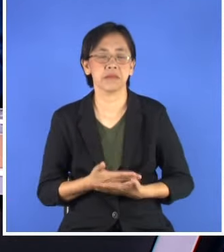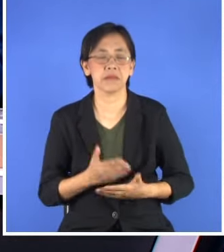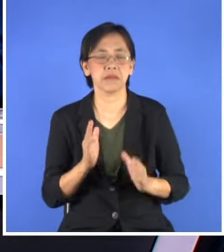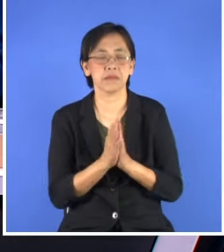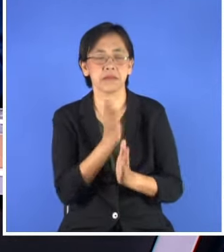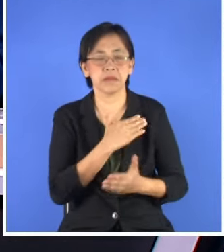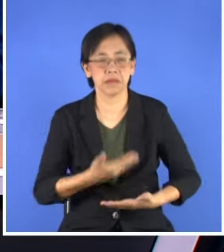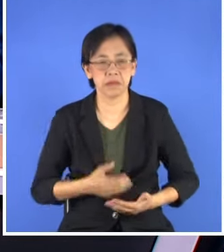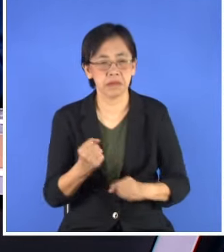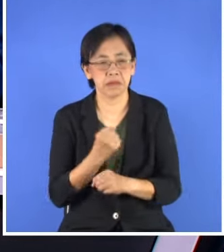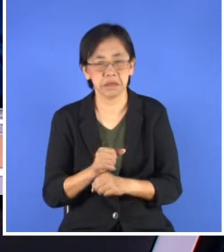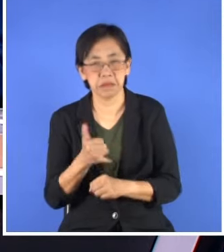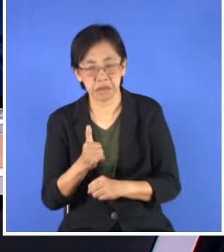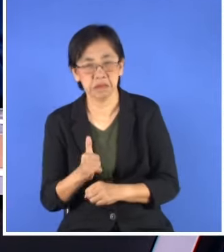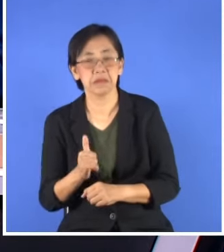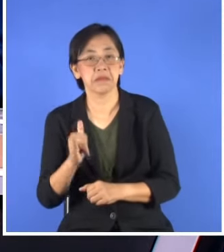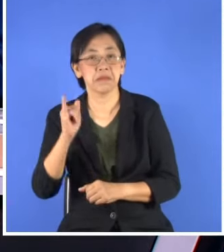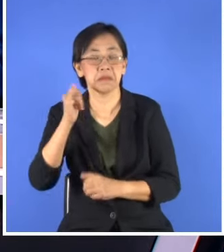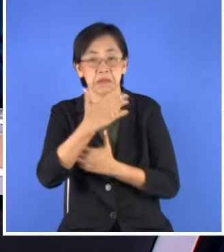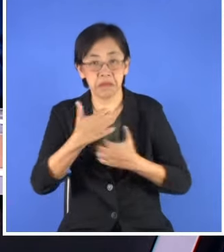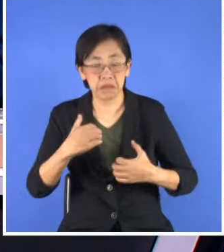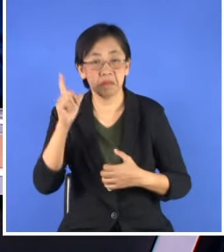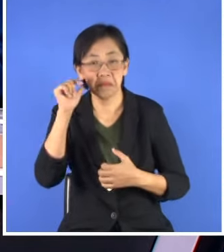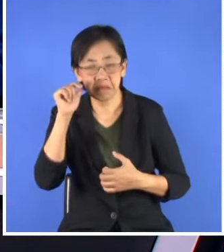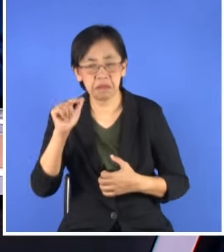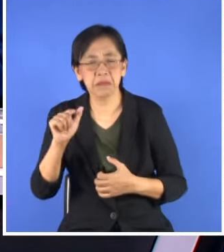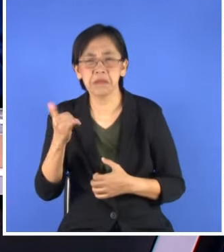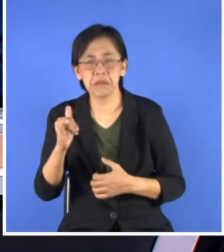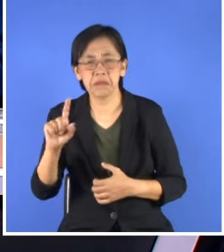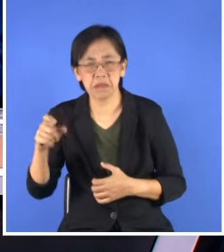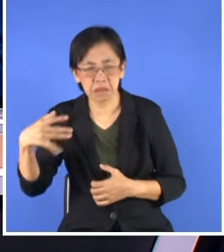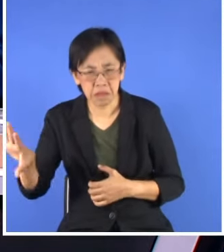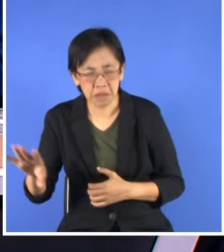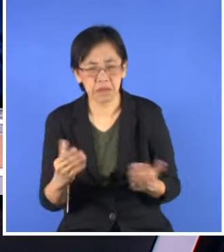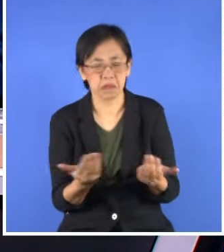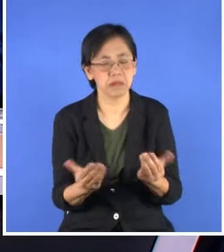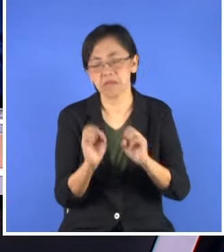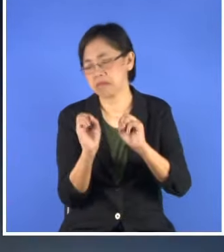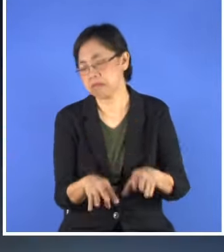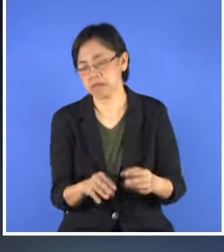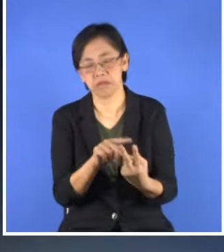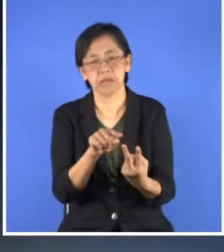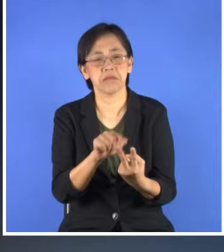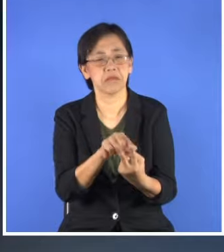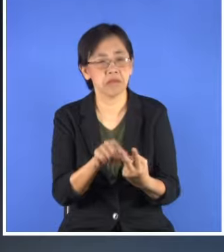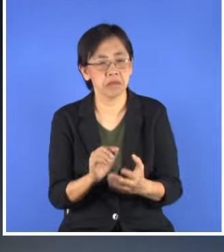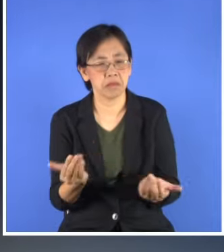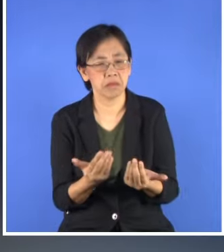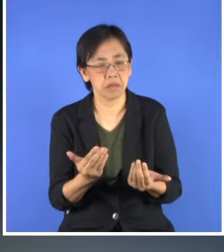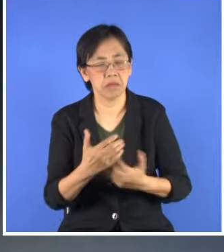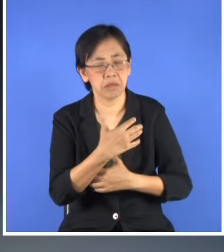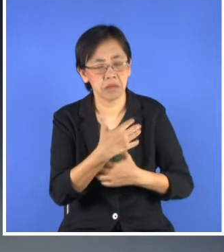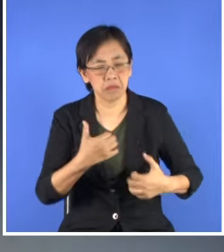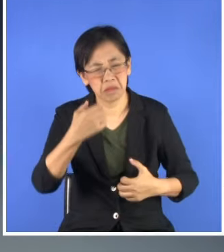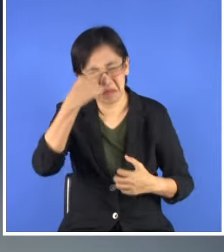ของหมีเนี่ยอาจจะถูกนายพรานเนี่ยไปล่าล่าเอาอุ้งตีนหมีแล้วก็เอาดีหมีไปแล้วก็เลยทิ้งลูกไว้ 2ตัว 1ใน 2ตัวมีบาดแผล